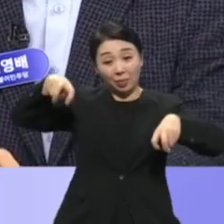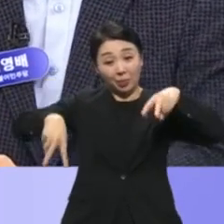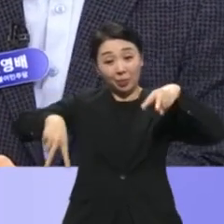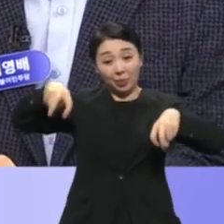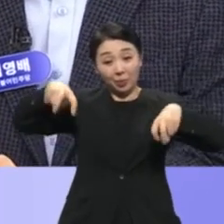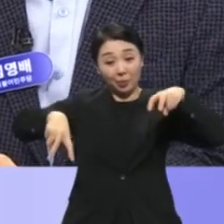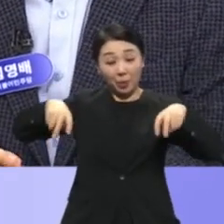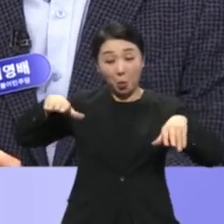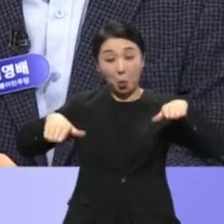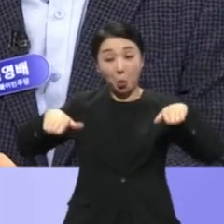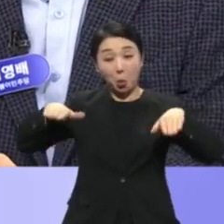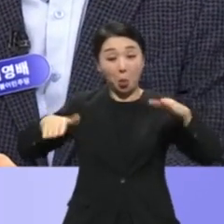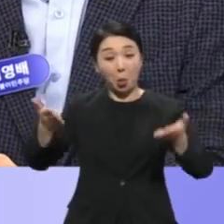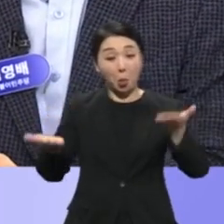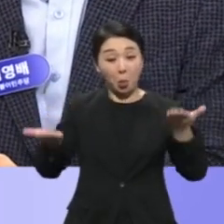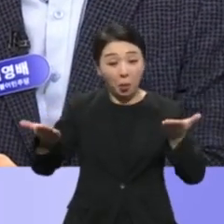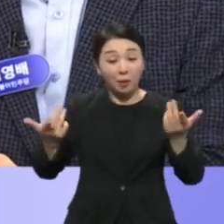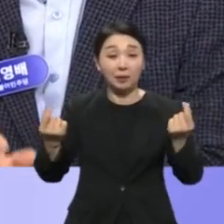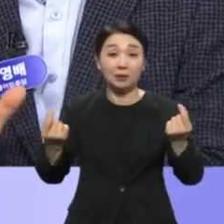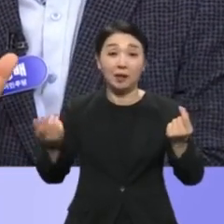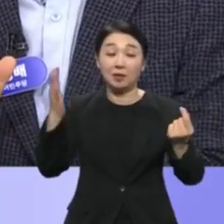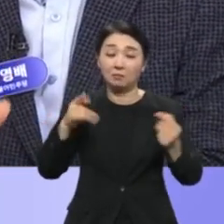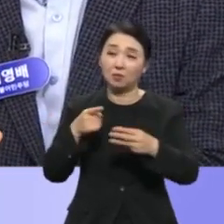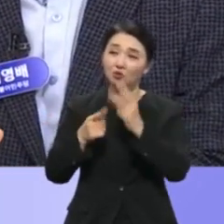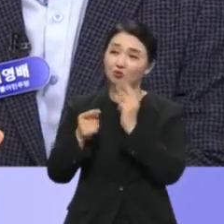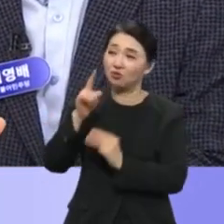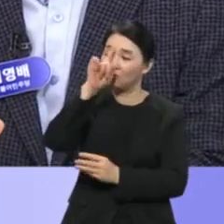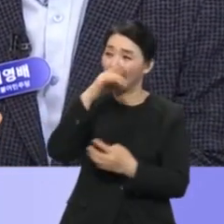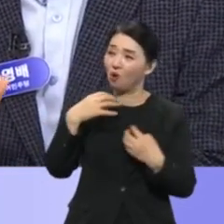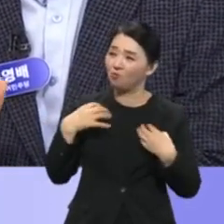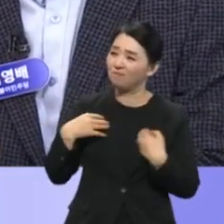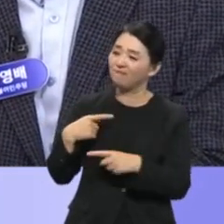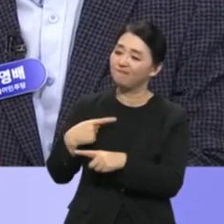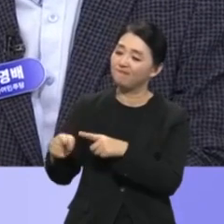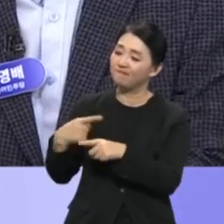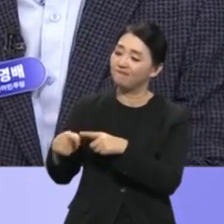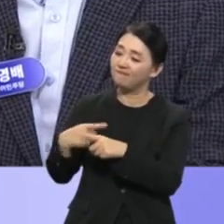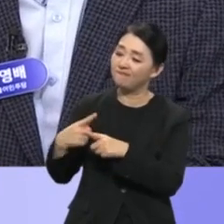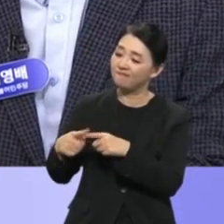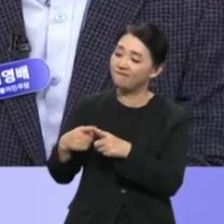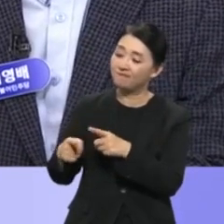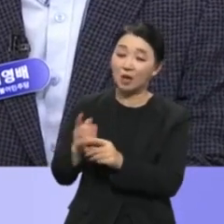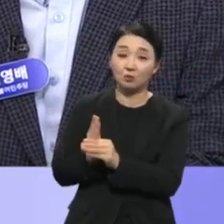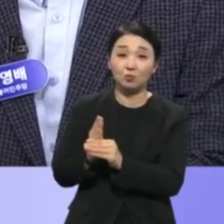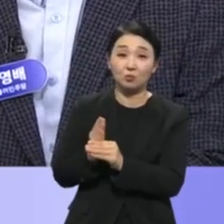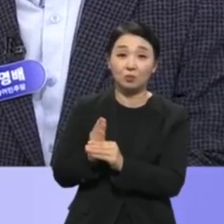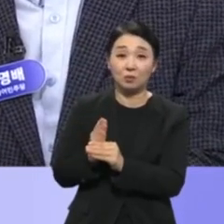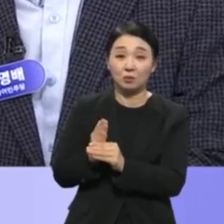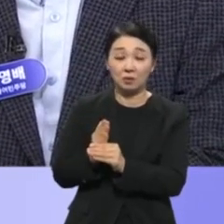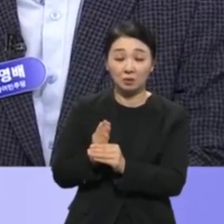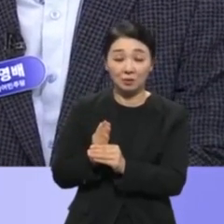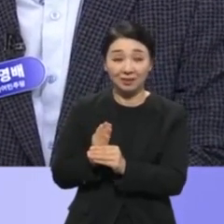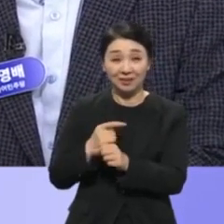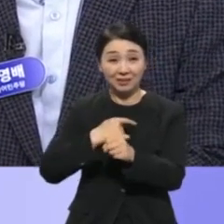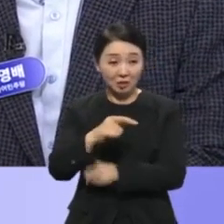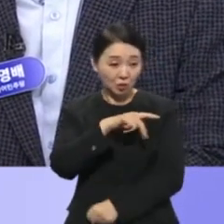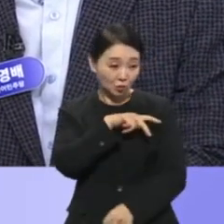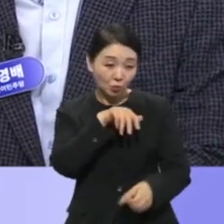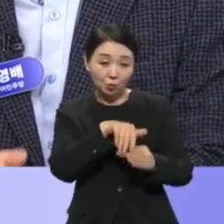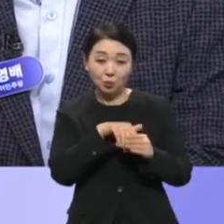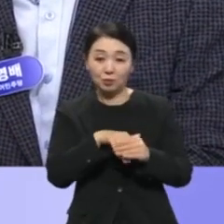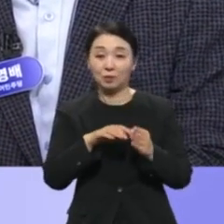그래도 여전히 윤석열 정부에 대해서는 상당히 비판적 입장을 견제를 하고 계시고 다음 총선에서는 어쨌든